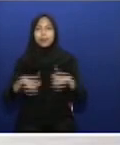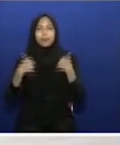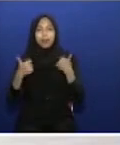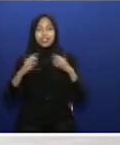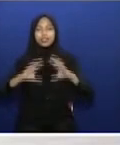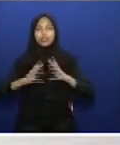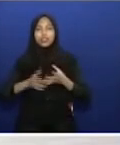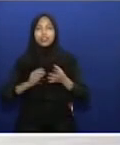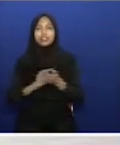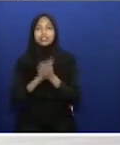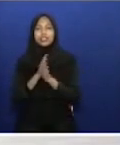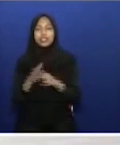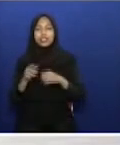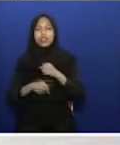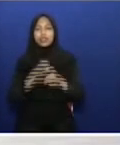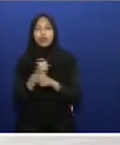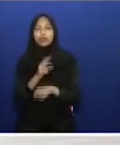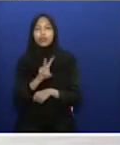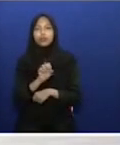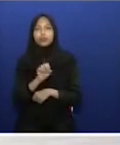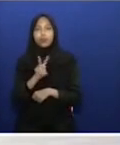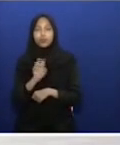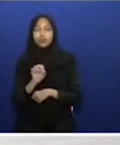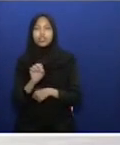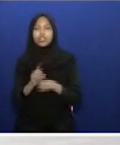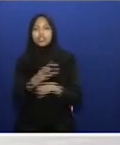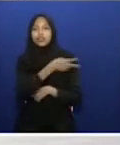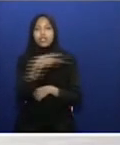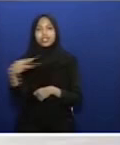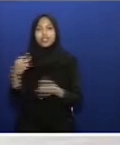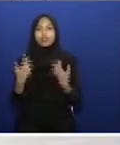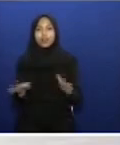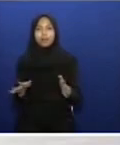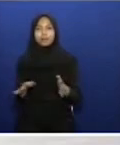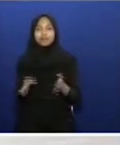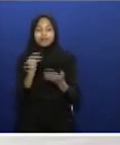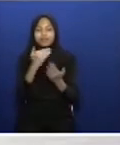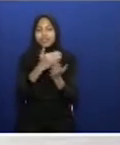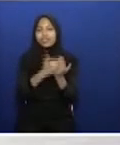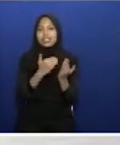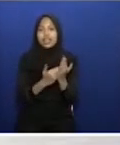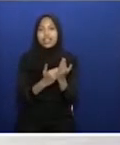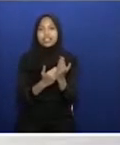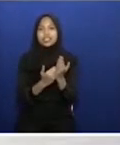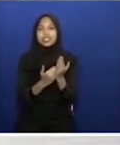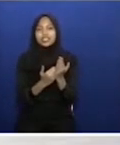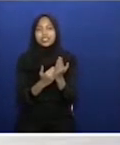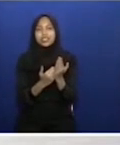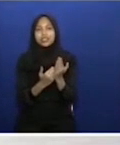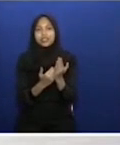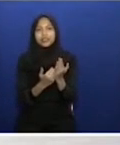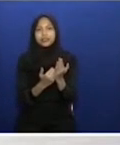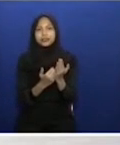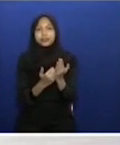sudah merumuskan investasi sebesar 545,8 miliar US dollar